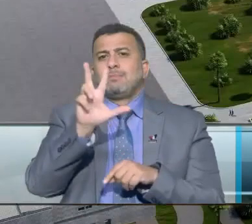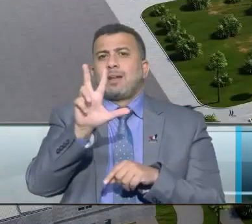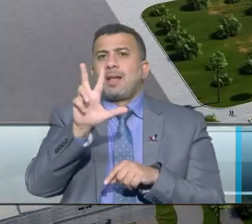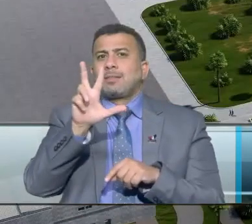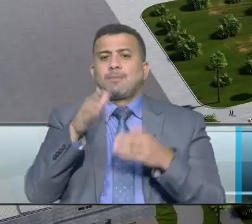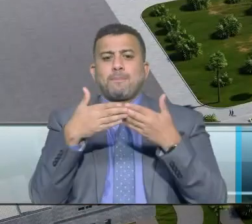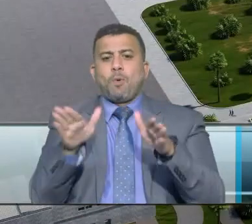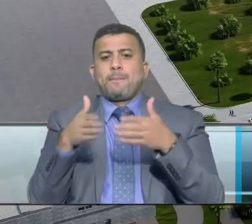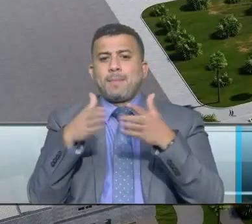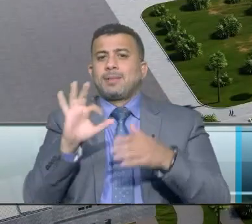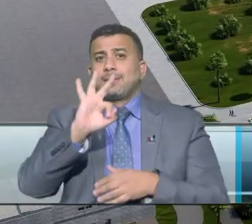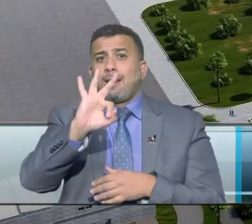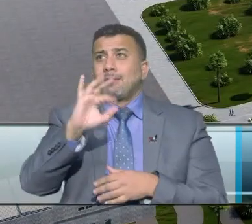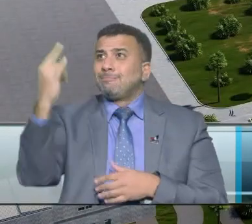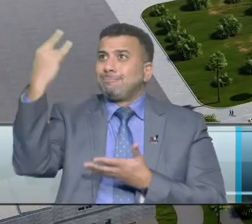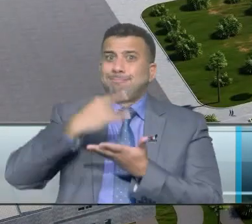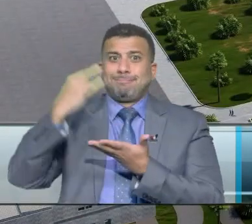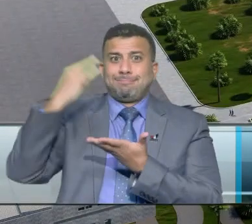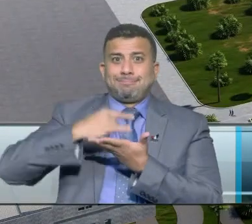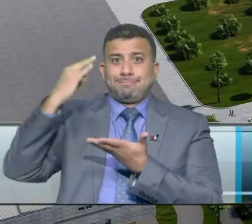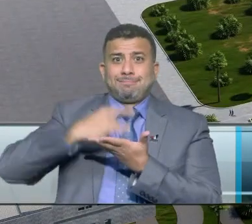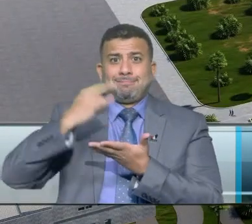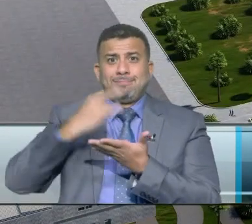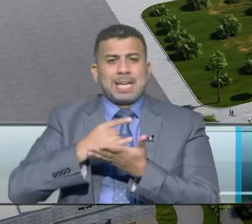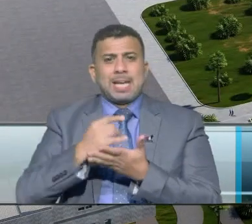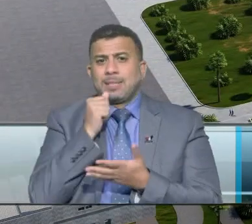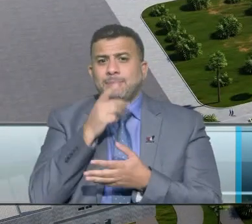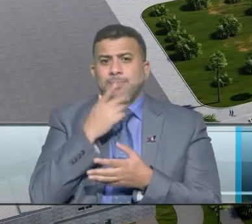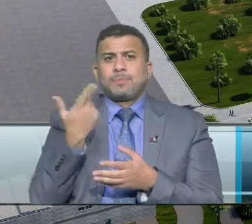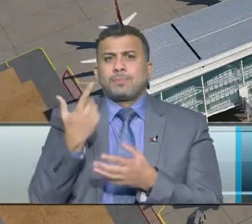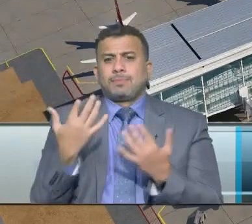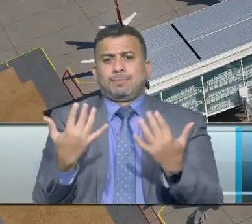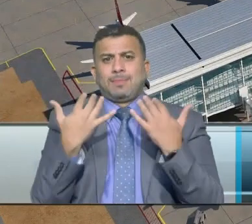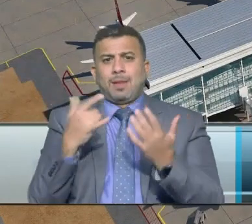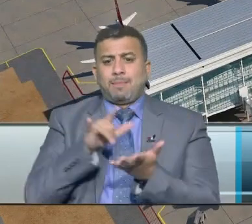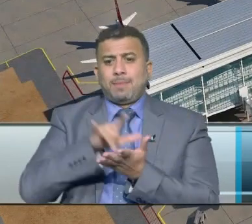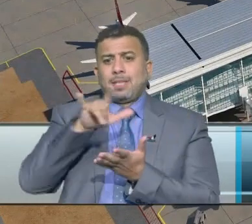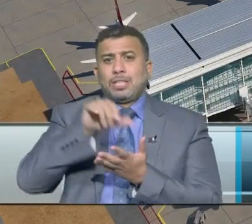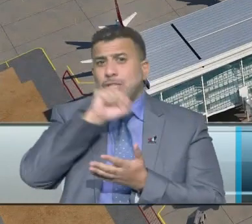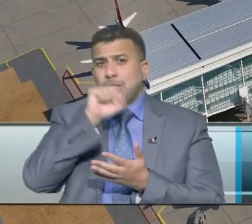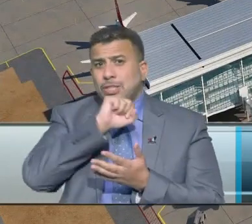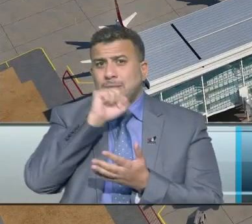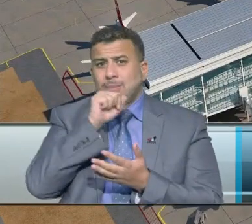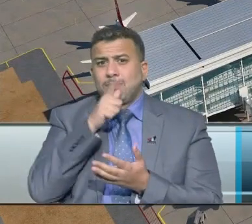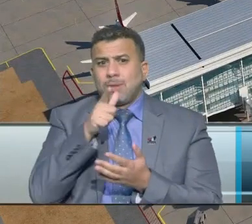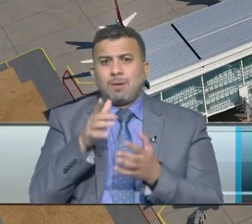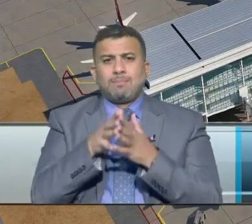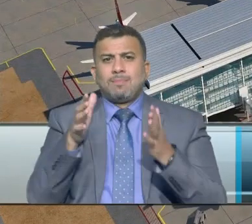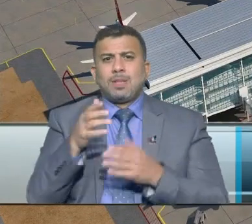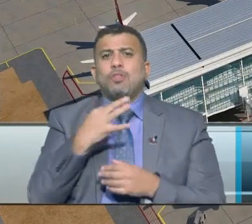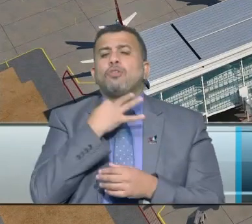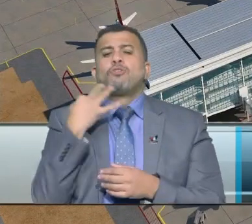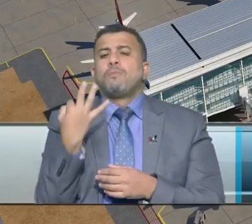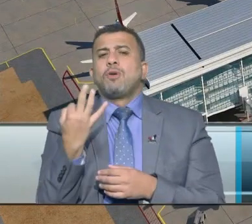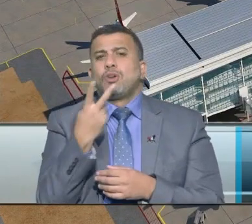للقادمين لاستقبال مسافرين القادمين. نظرا لأغلب اليوم العمليات عندنا في مطار الشارقة هي من نوع الإيرباص اللي هي